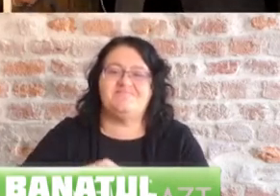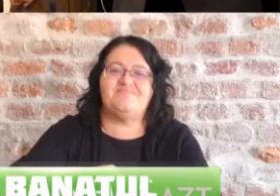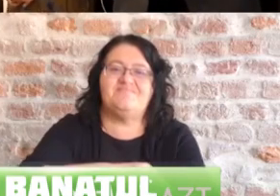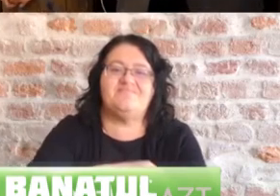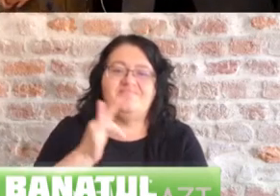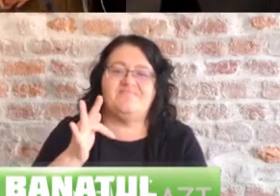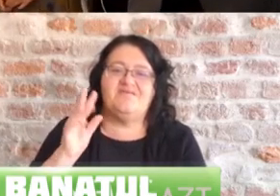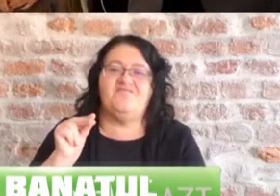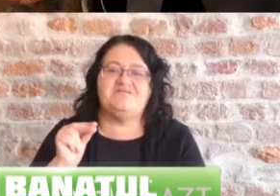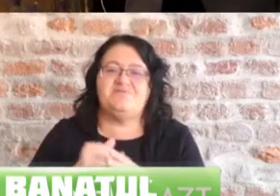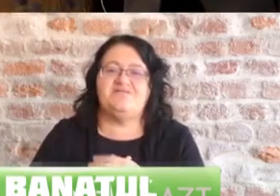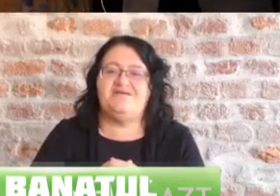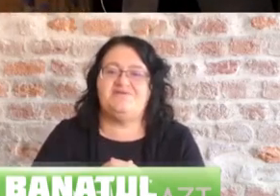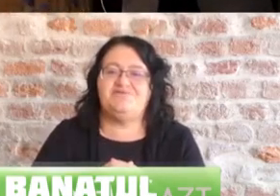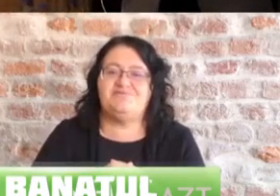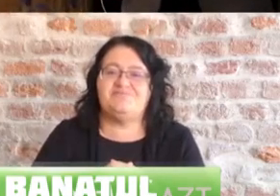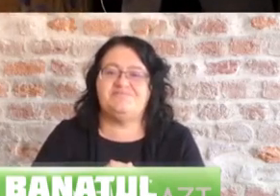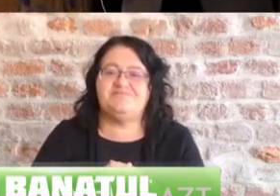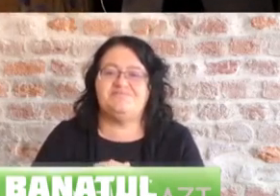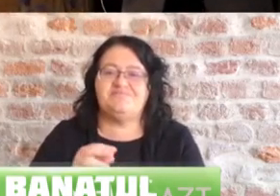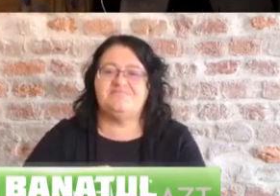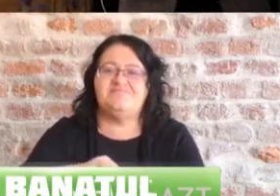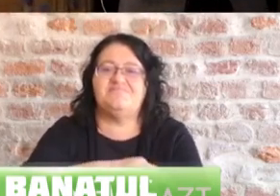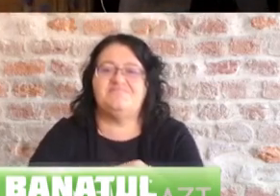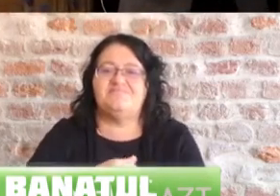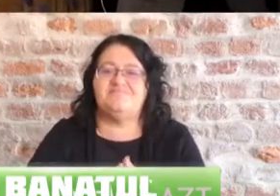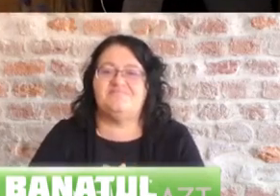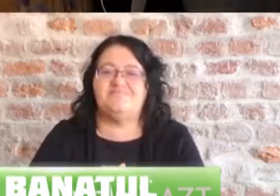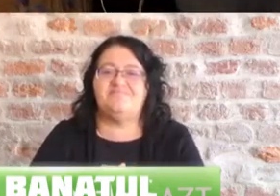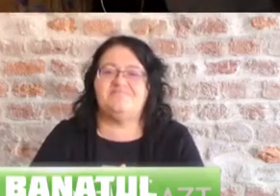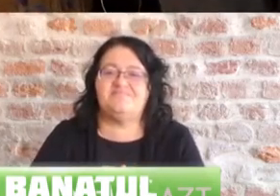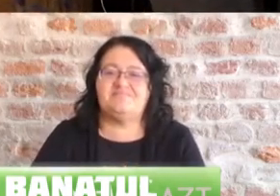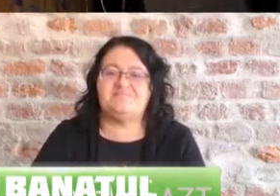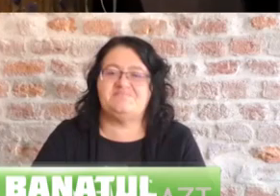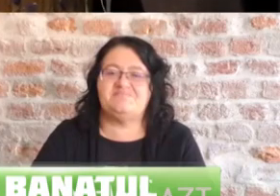Arhitect Felix Pantalici, arhitect